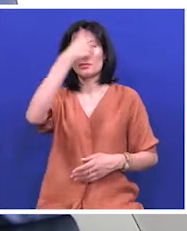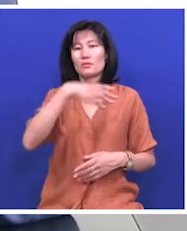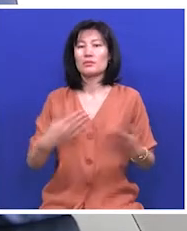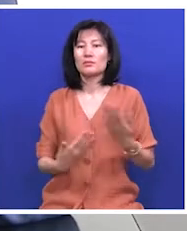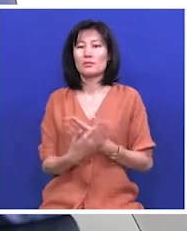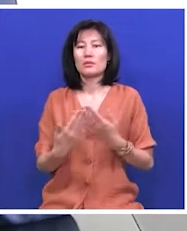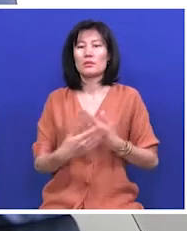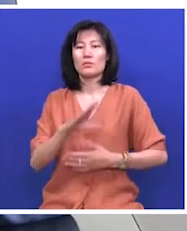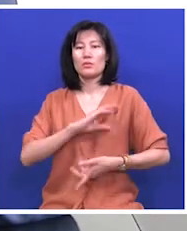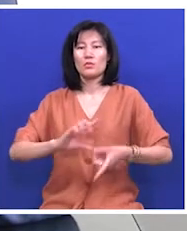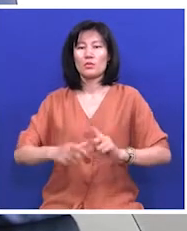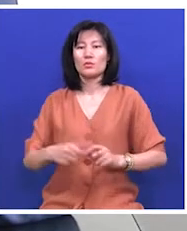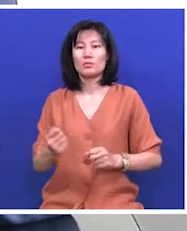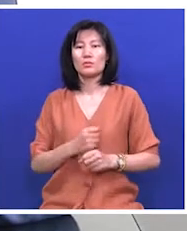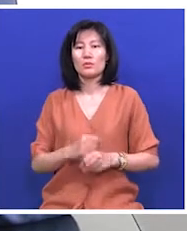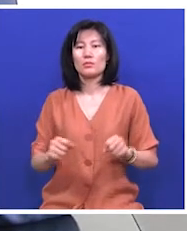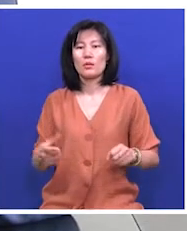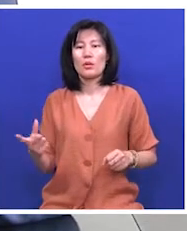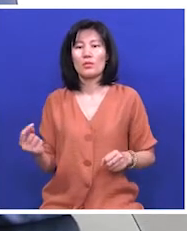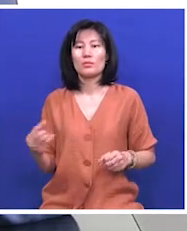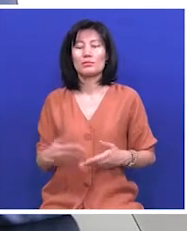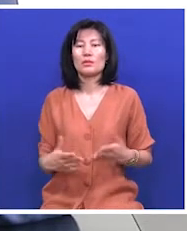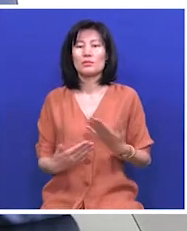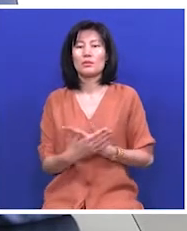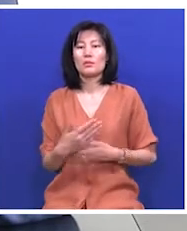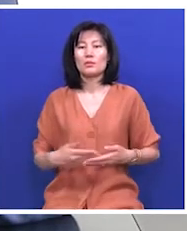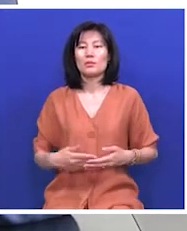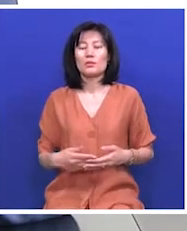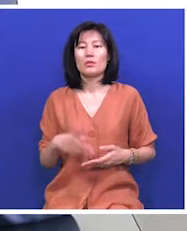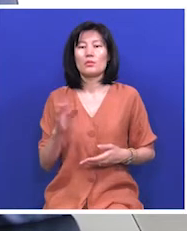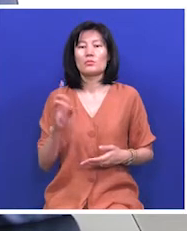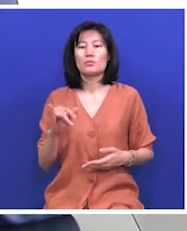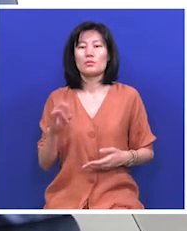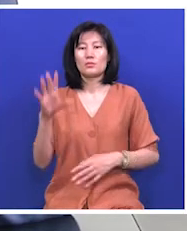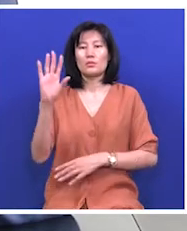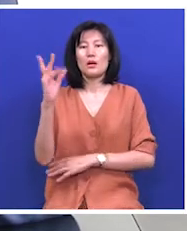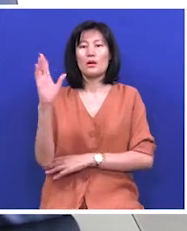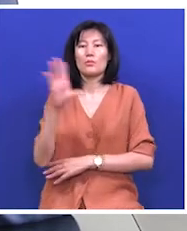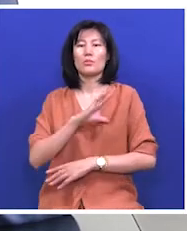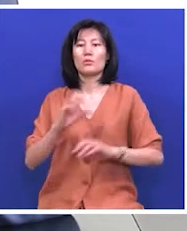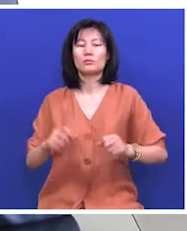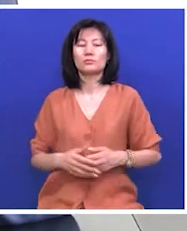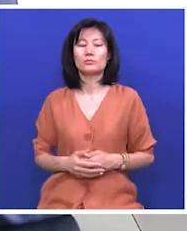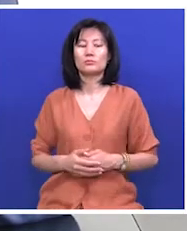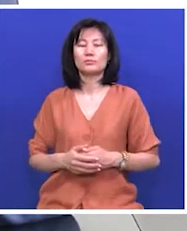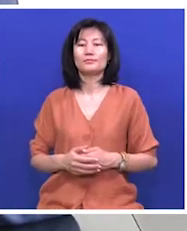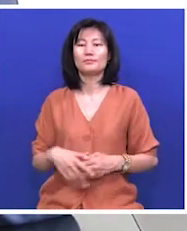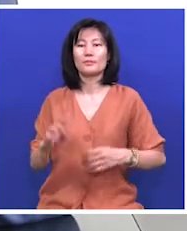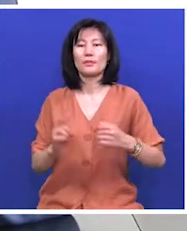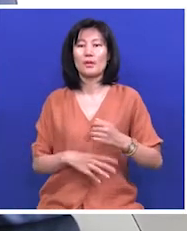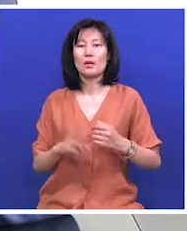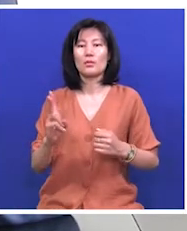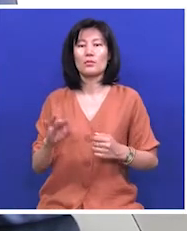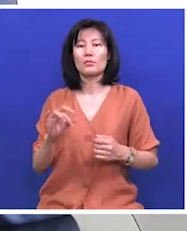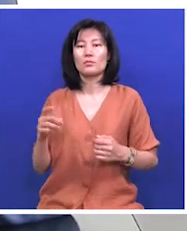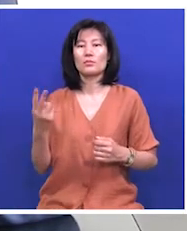жыл сайын жаңартулар болып жатады, өзгерістер жасап, қосымша жаңа қондырғылар қойылып жатады. Дегенмен бізде